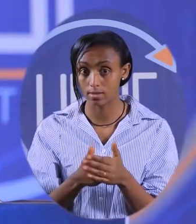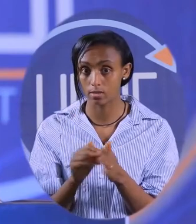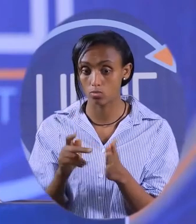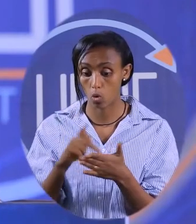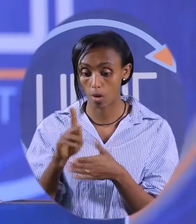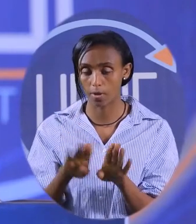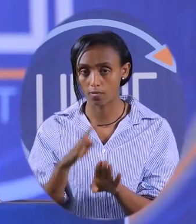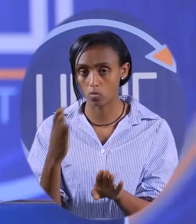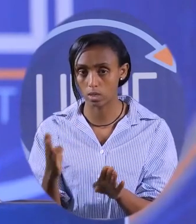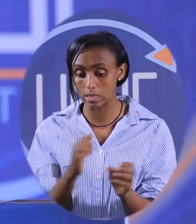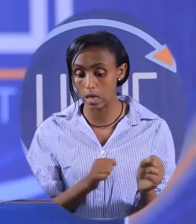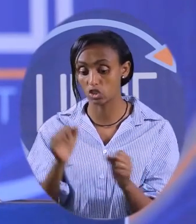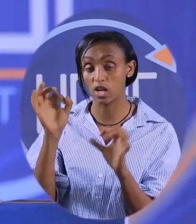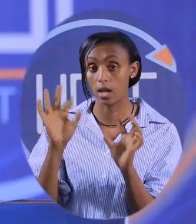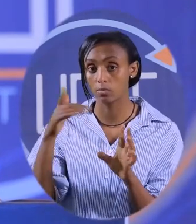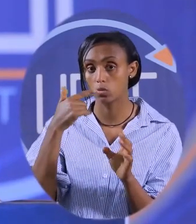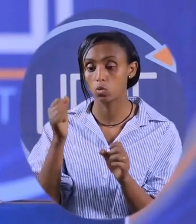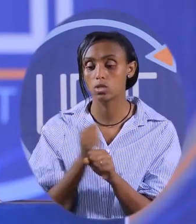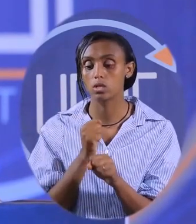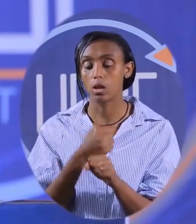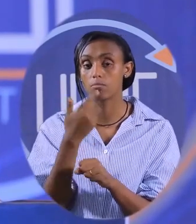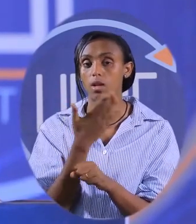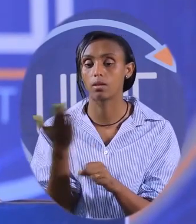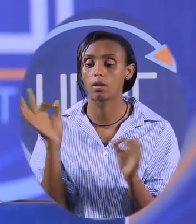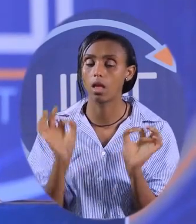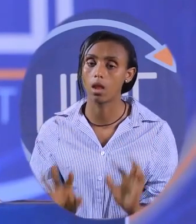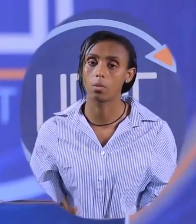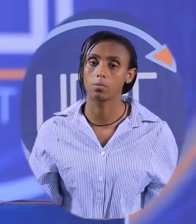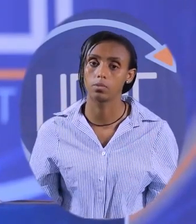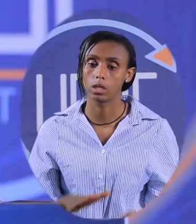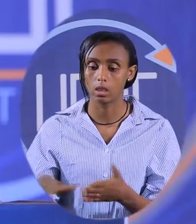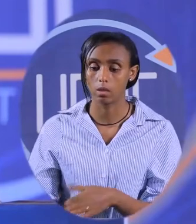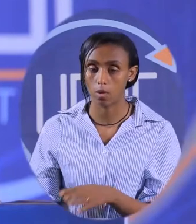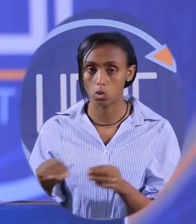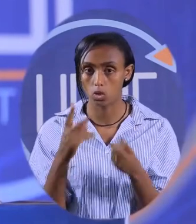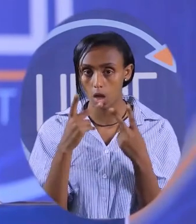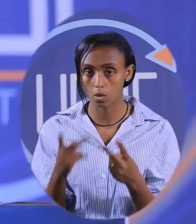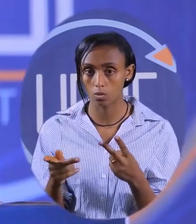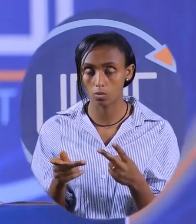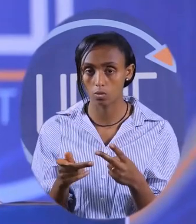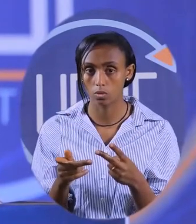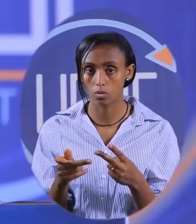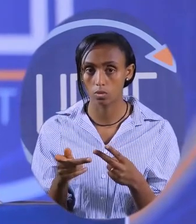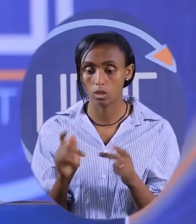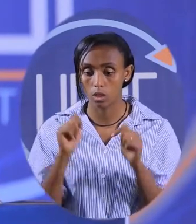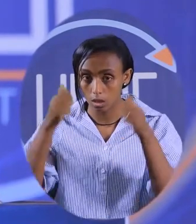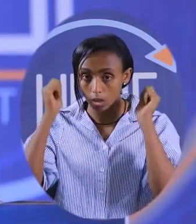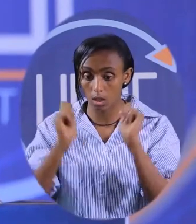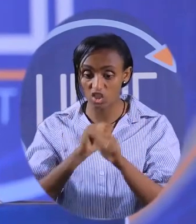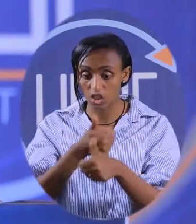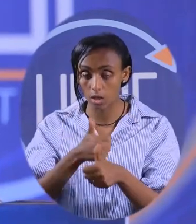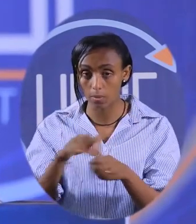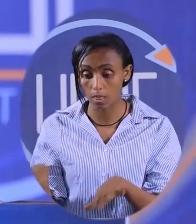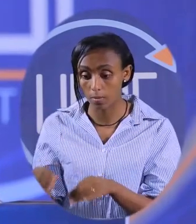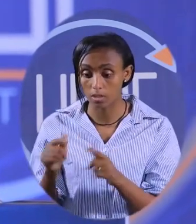ስትራክቸር የለም ተብሎ ስራ የሚባል የለም። ተማሪዎች ያያሉ ወርቅ ሜዳሊያ የተሸለመ ተማሪ እስካሁን ለሁለት አመት